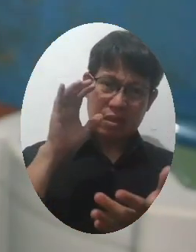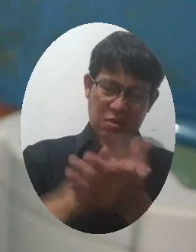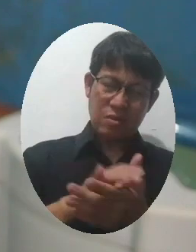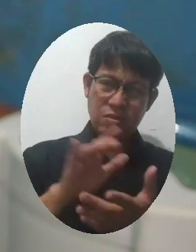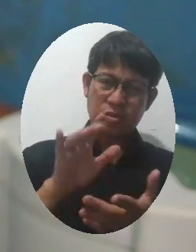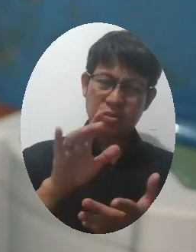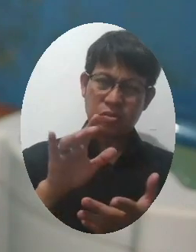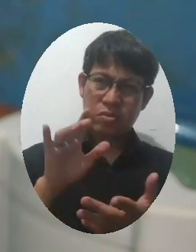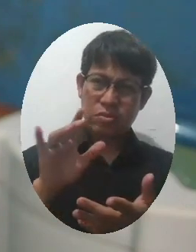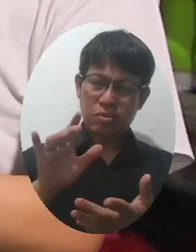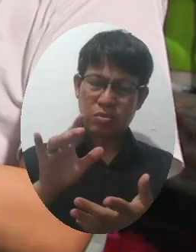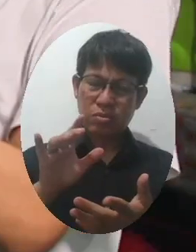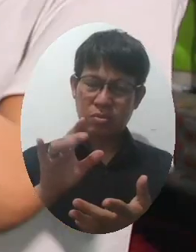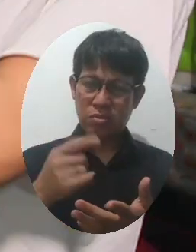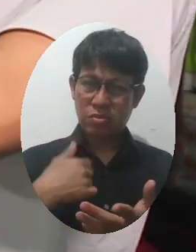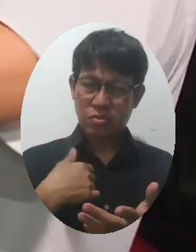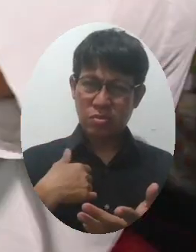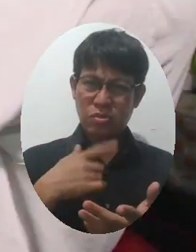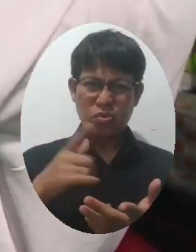pag sa work siya,